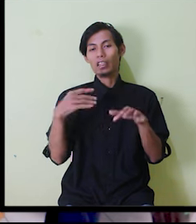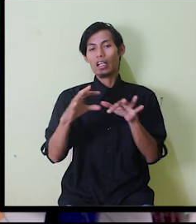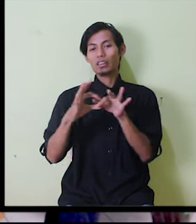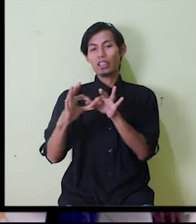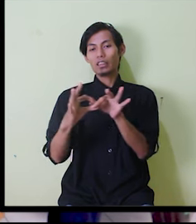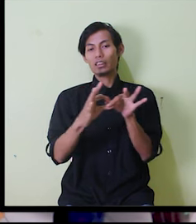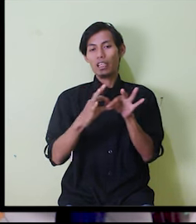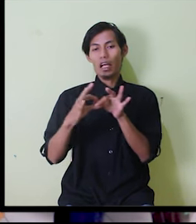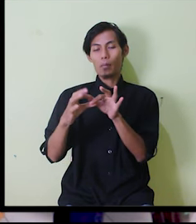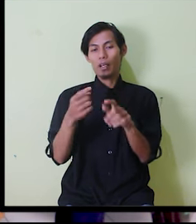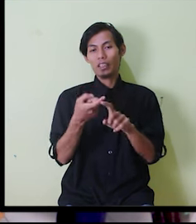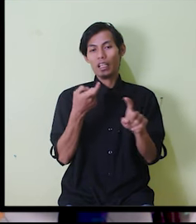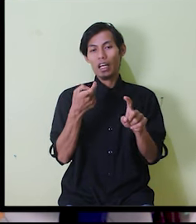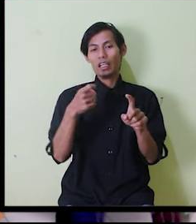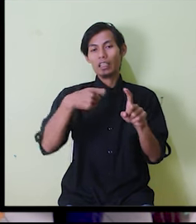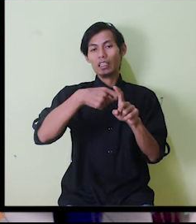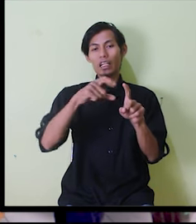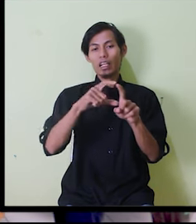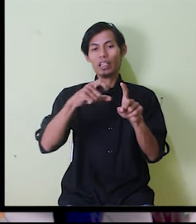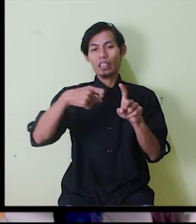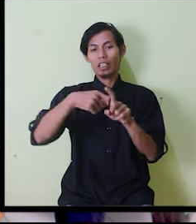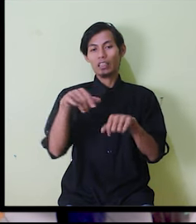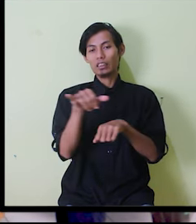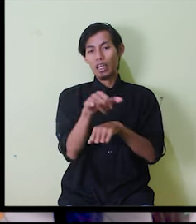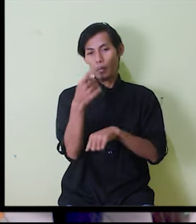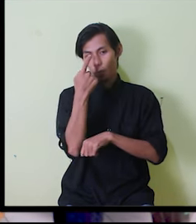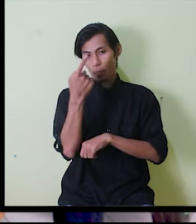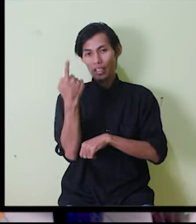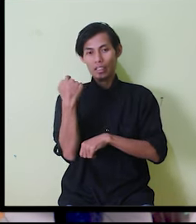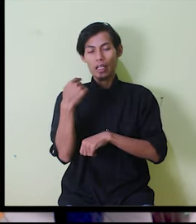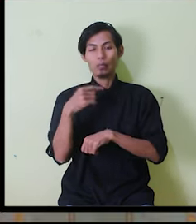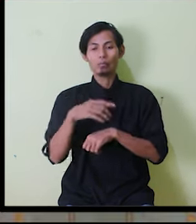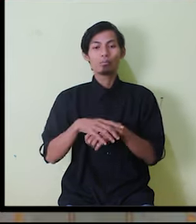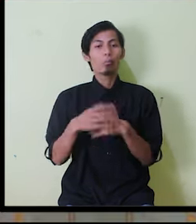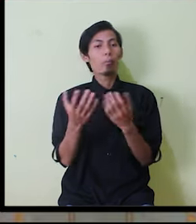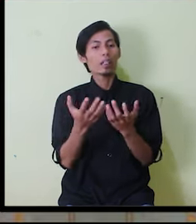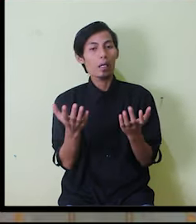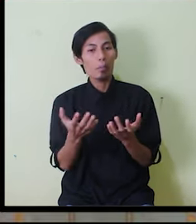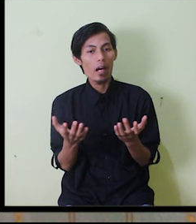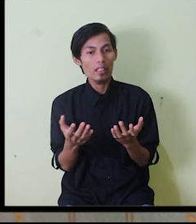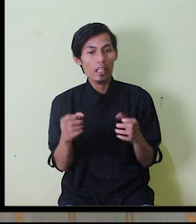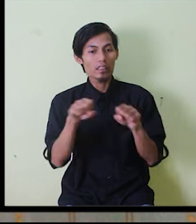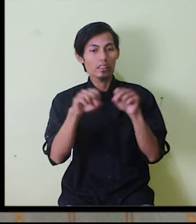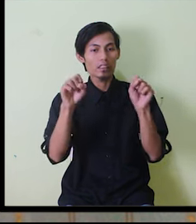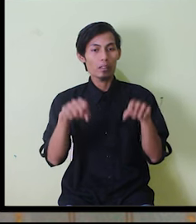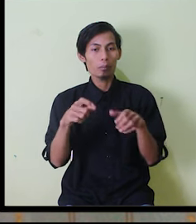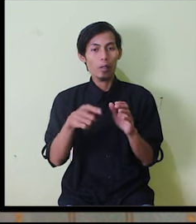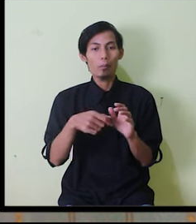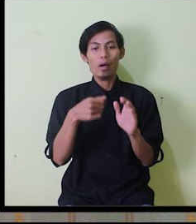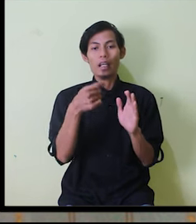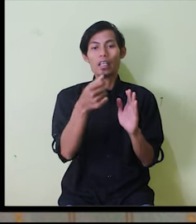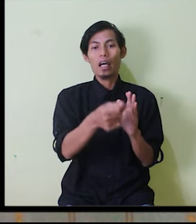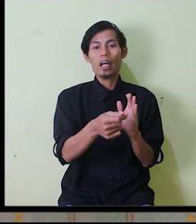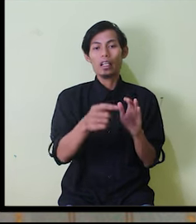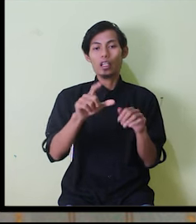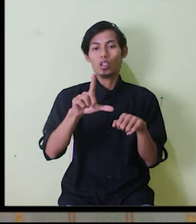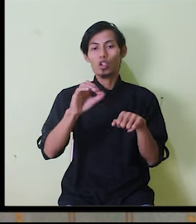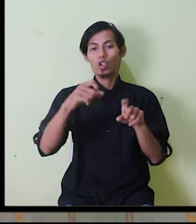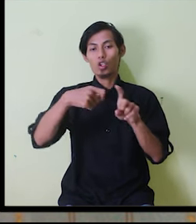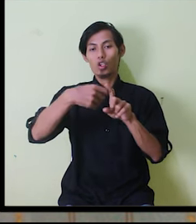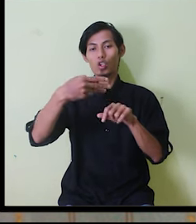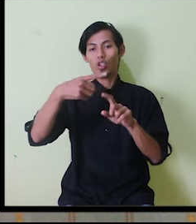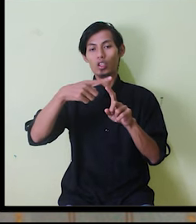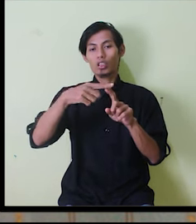KDK dan EE pemerintah kelurahan nah ini Mas Andi Bagaimana mekanisme pembayaran loket online